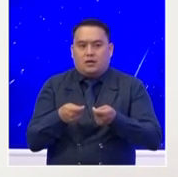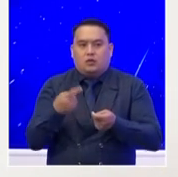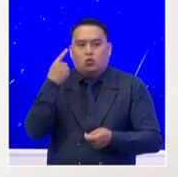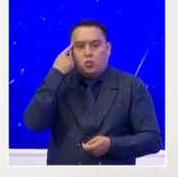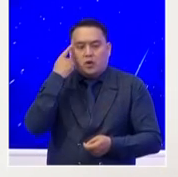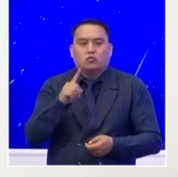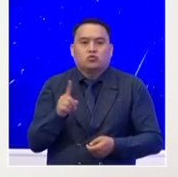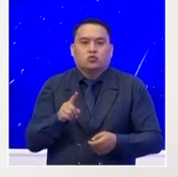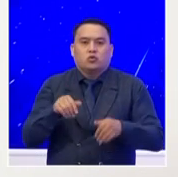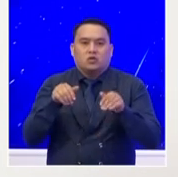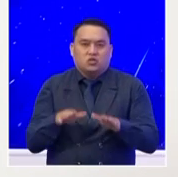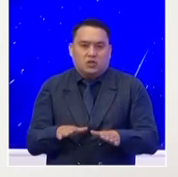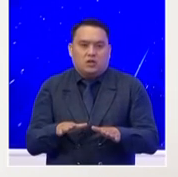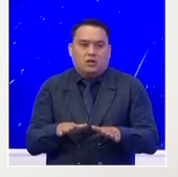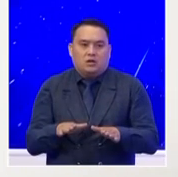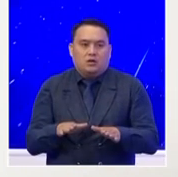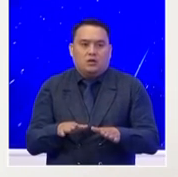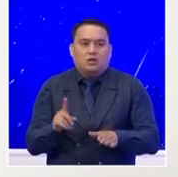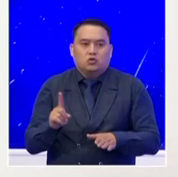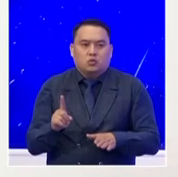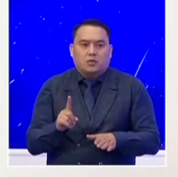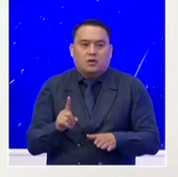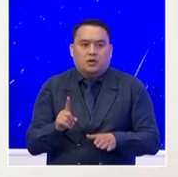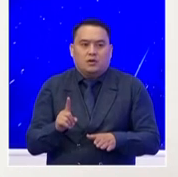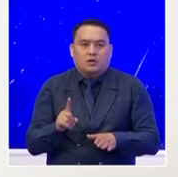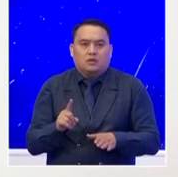обдумывая, пришли к такому решению – чтобы